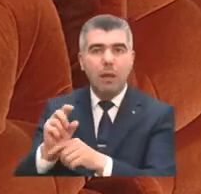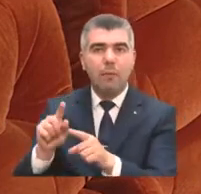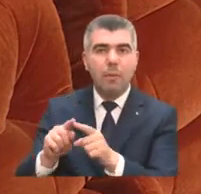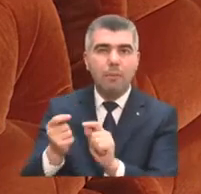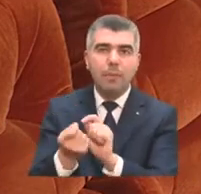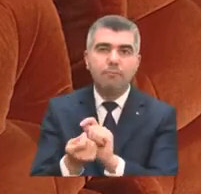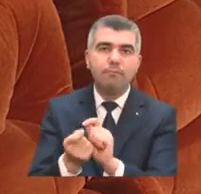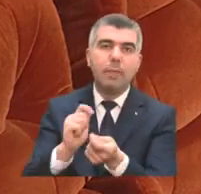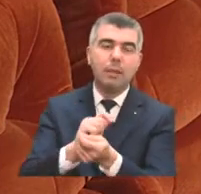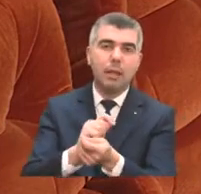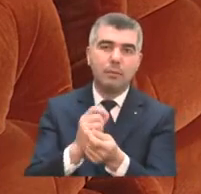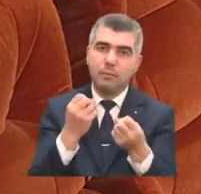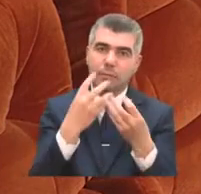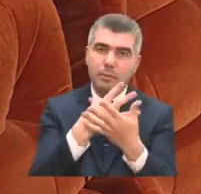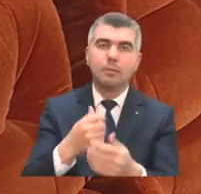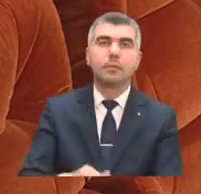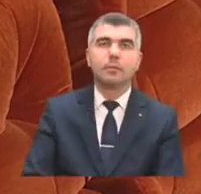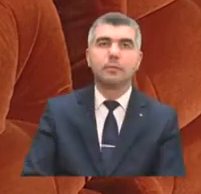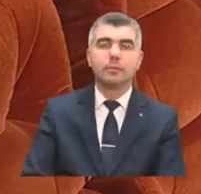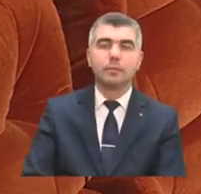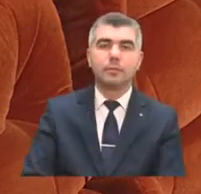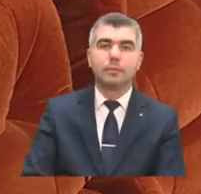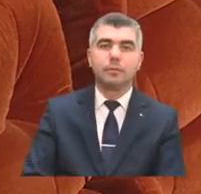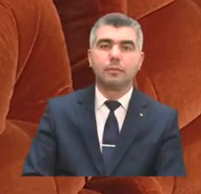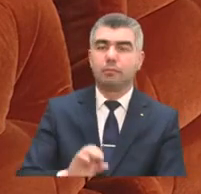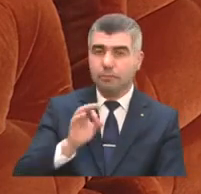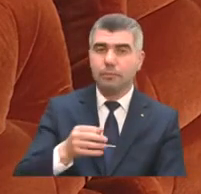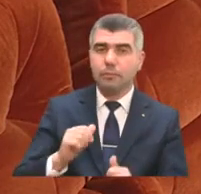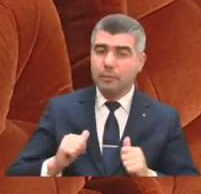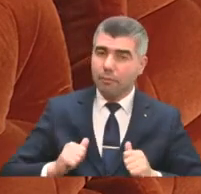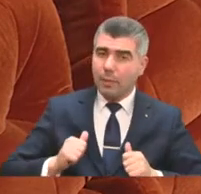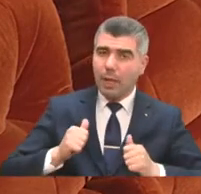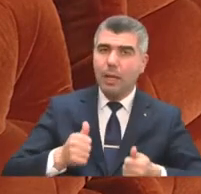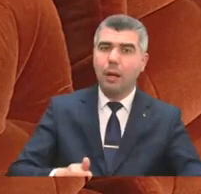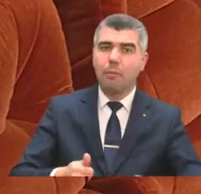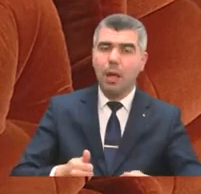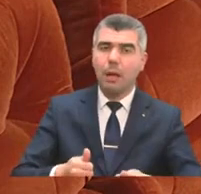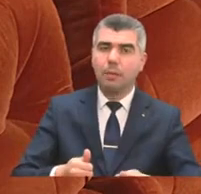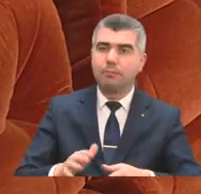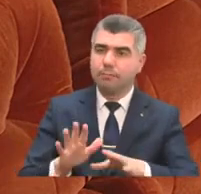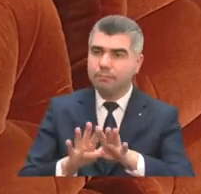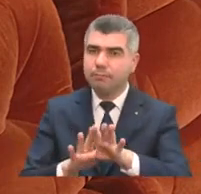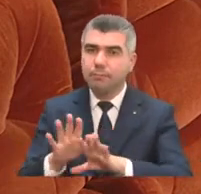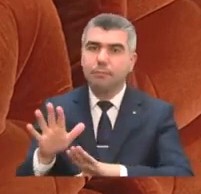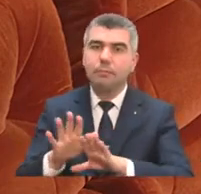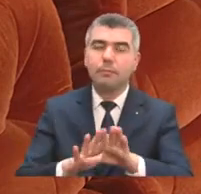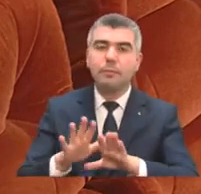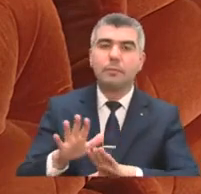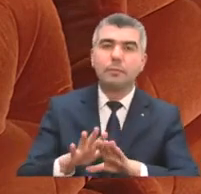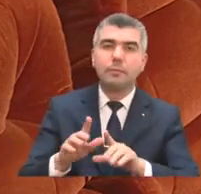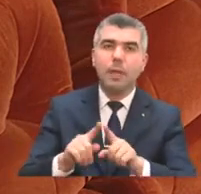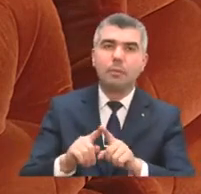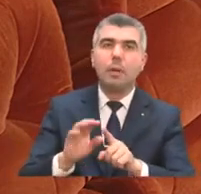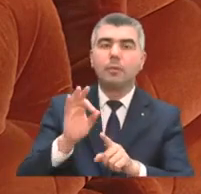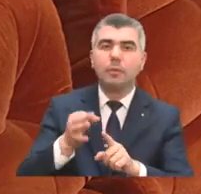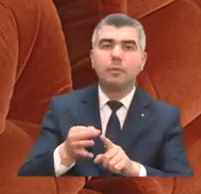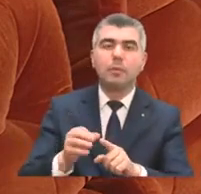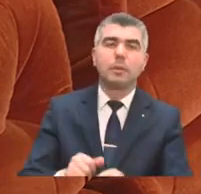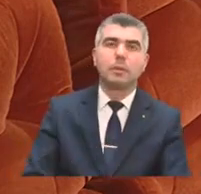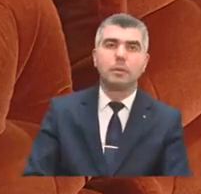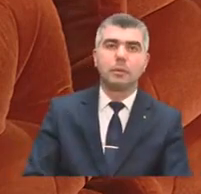الاضطرابات. رغم التعبئة يعني اللي قمنا بها باش نقدروا تكون واحد الساعة كافية